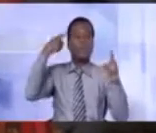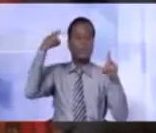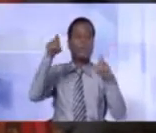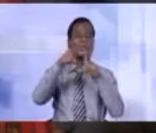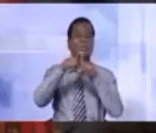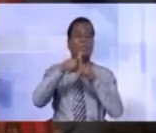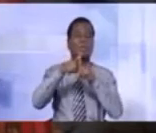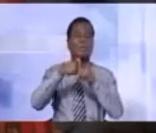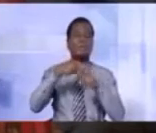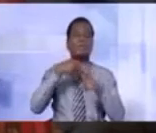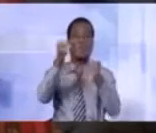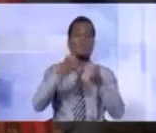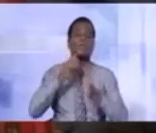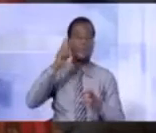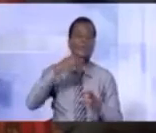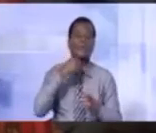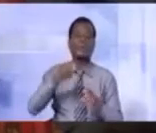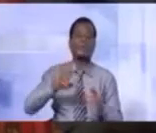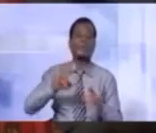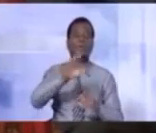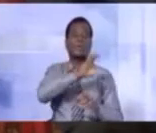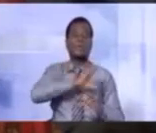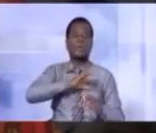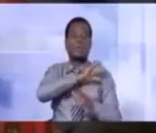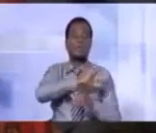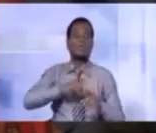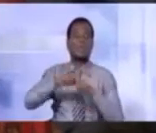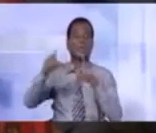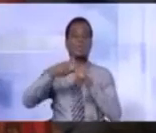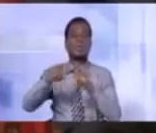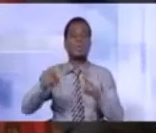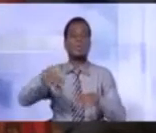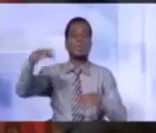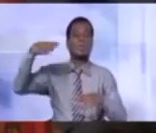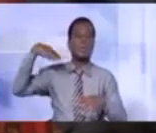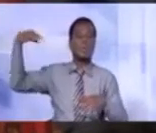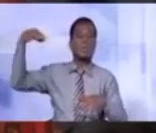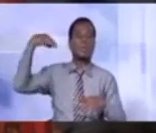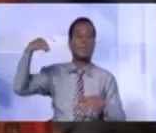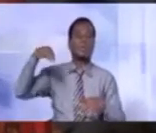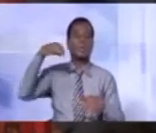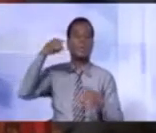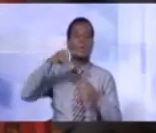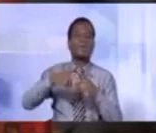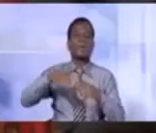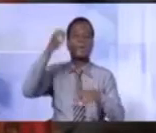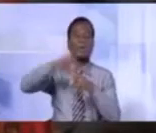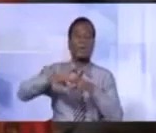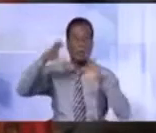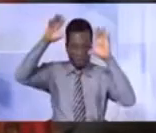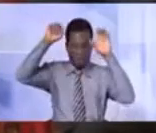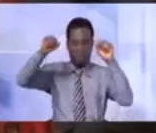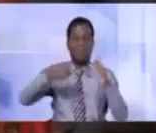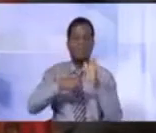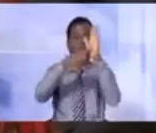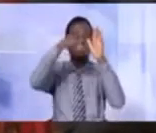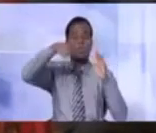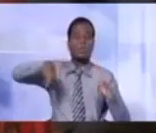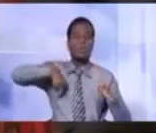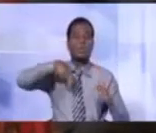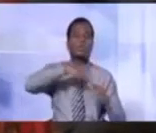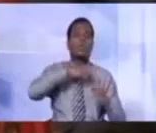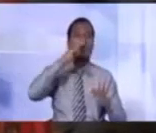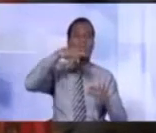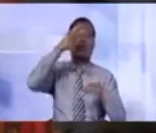je voudrais dire que le comportement des différents candidats à l'élection présidentielle montre que nous sommes sur